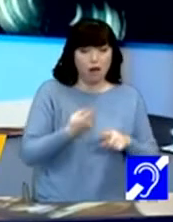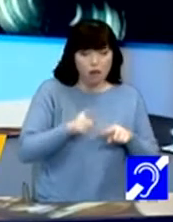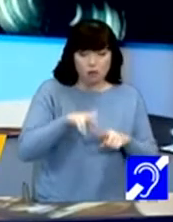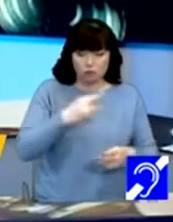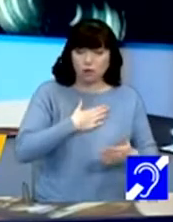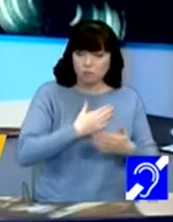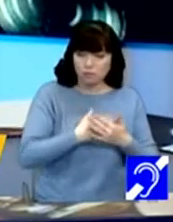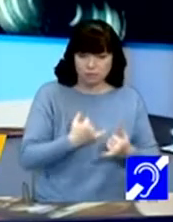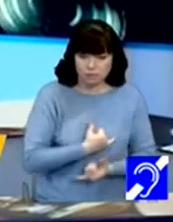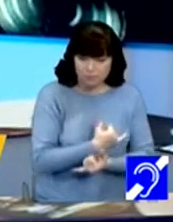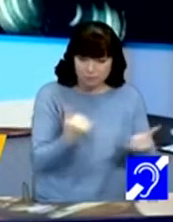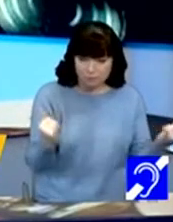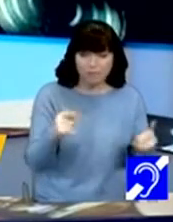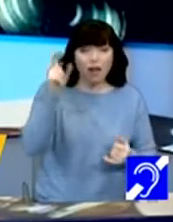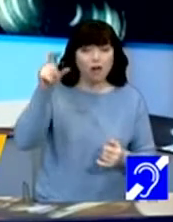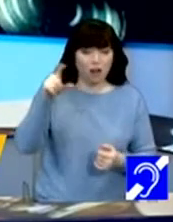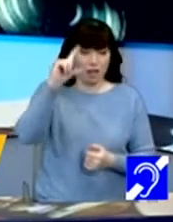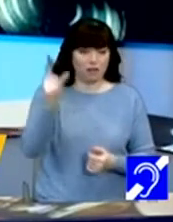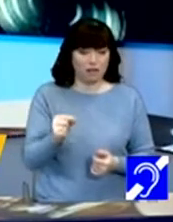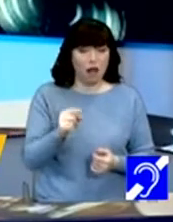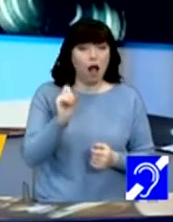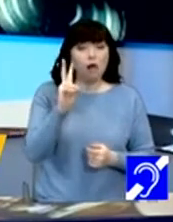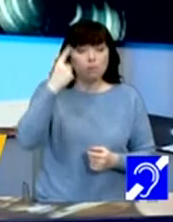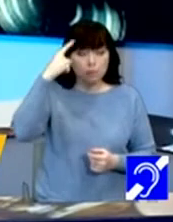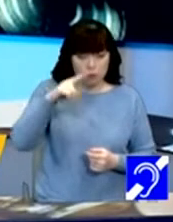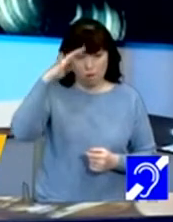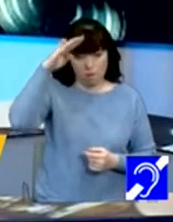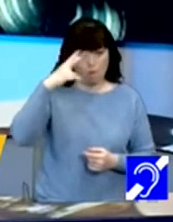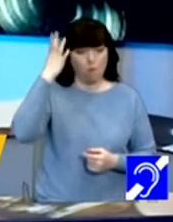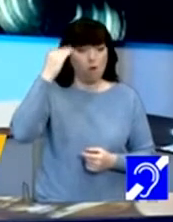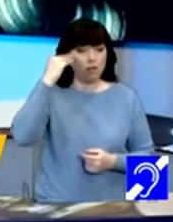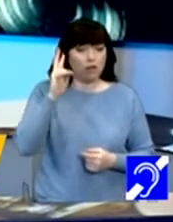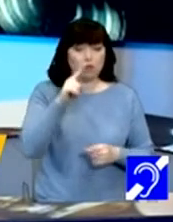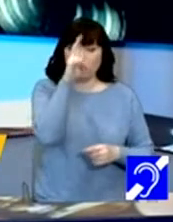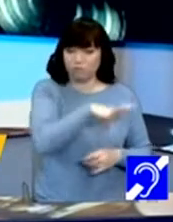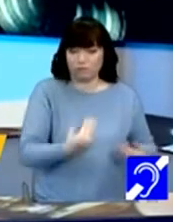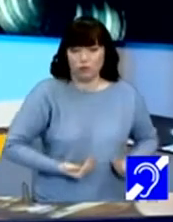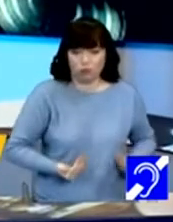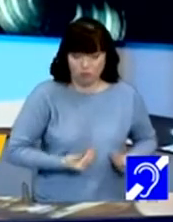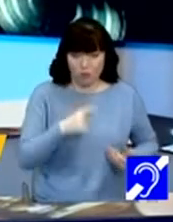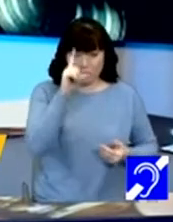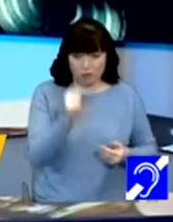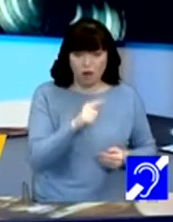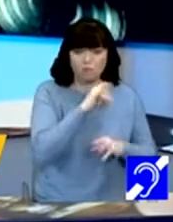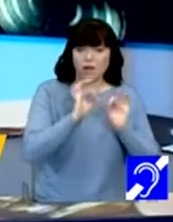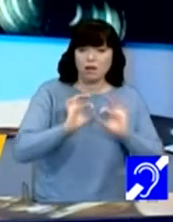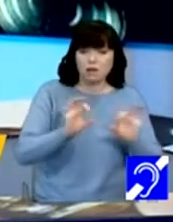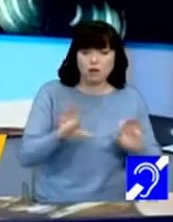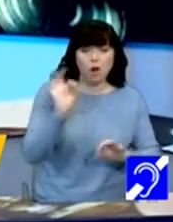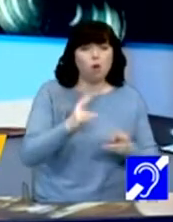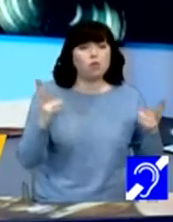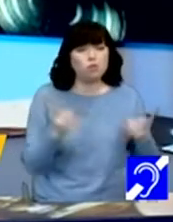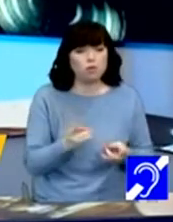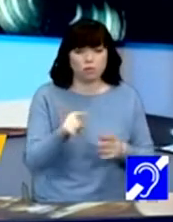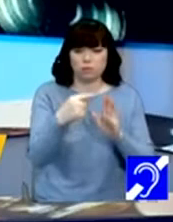caritabil a fost făcut de cetățenii italieni la inițiativa unui basarabean stabilit în peninsulă. Bărbatul le-a vorbit despre